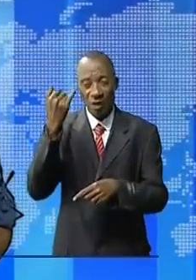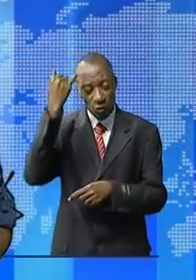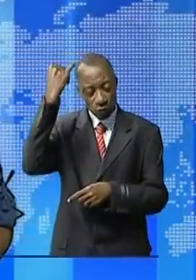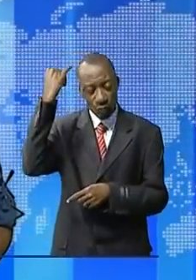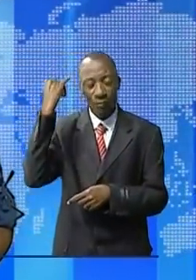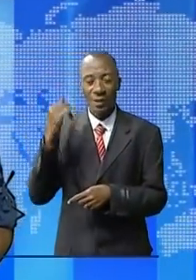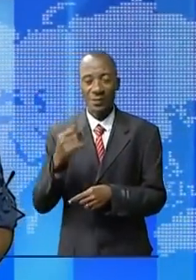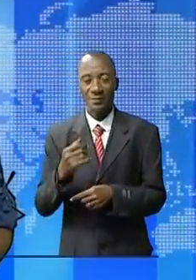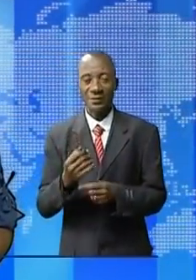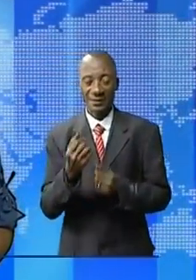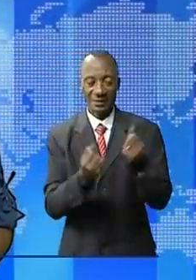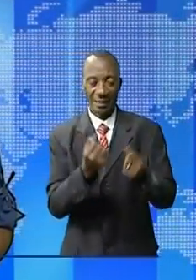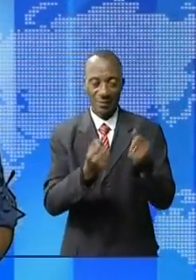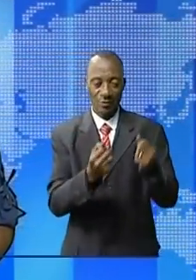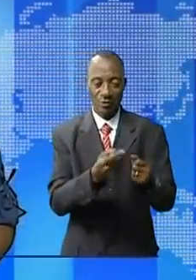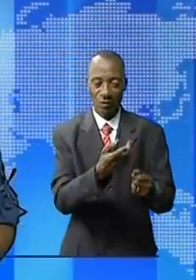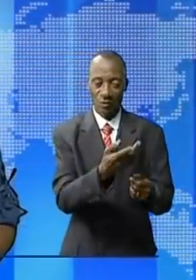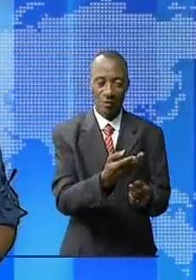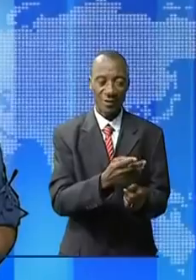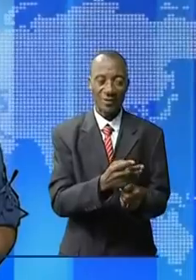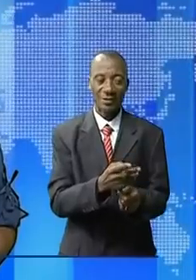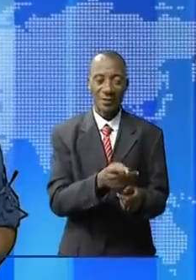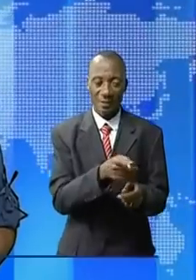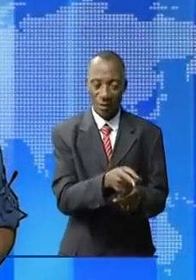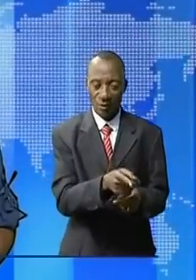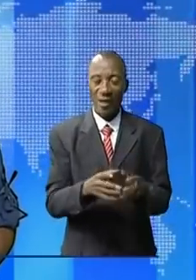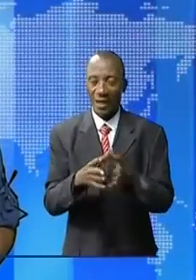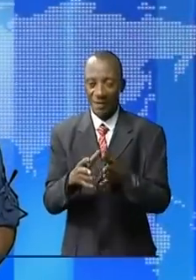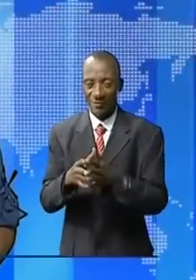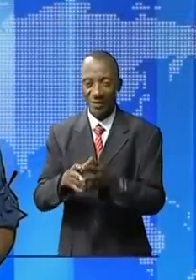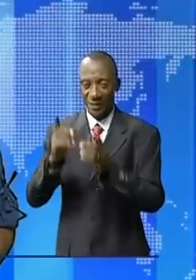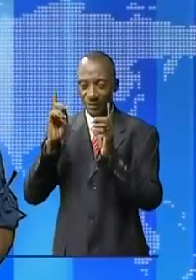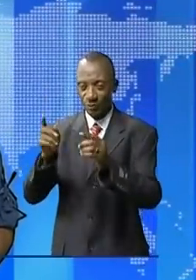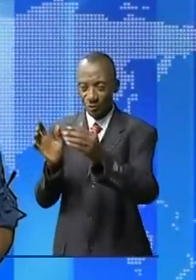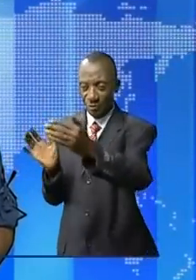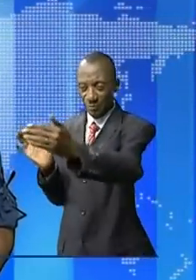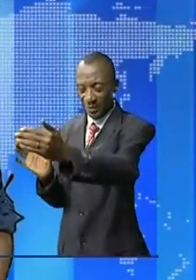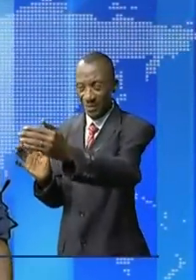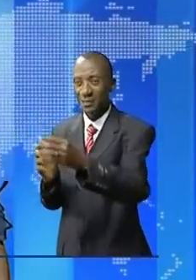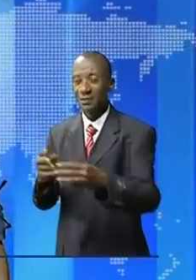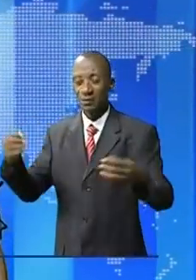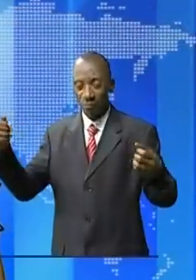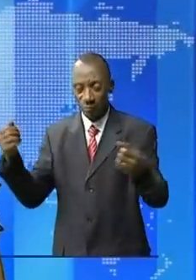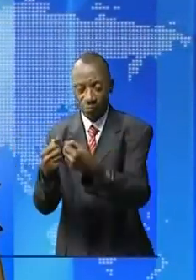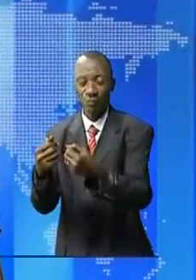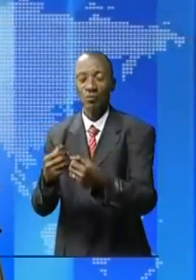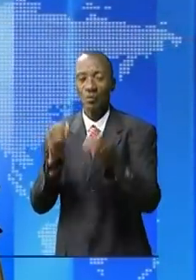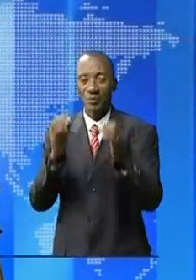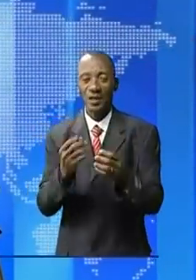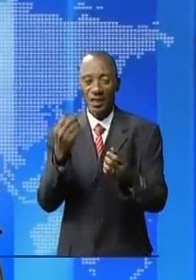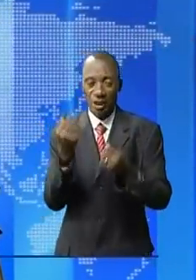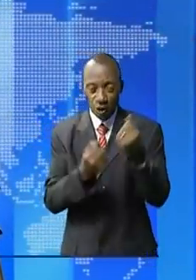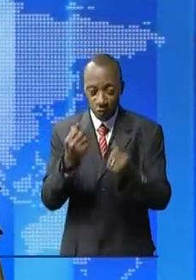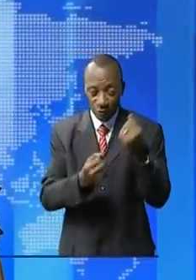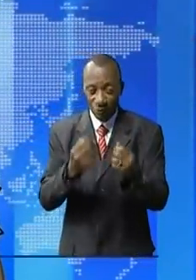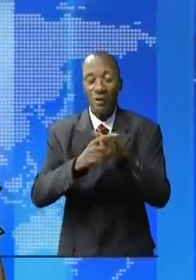du personnel du ministère de plan. Du plan, le chauffeur a pris la poudre de scampette et les victimes sont restées sans assistance.